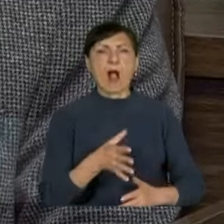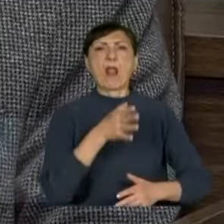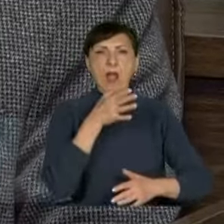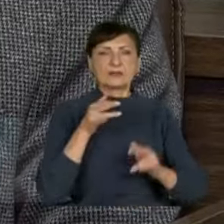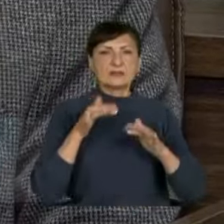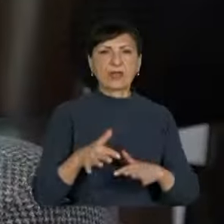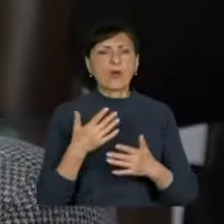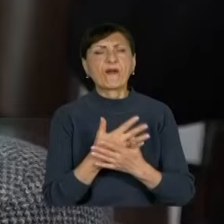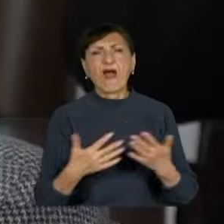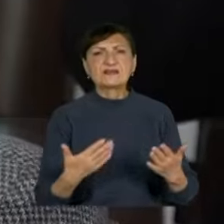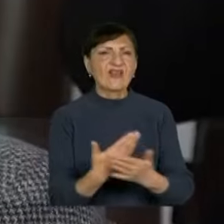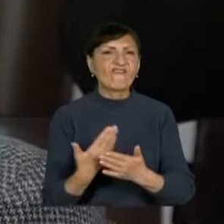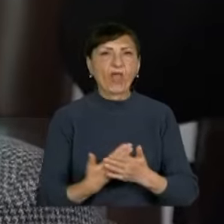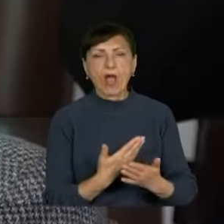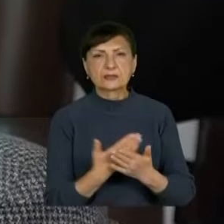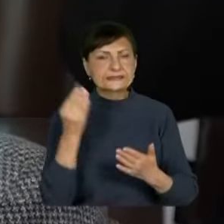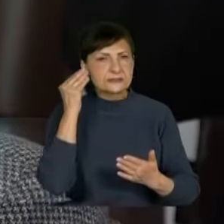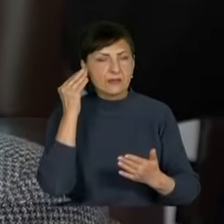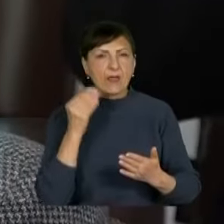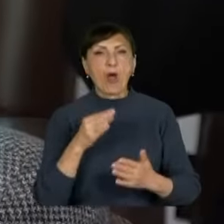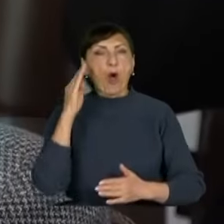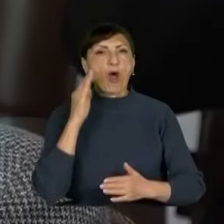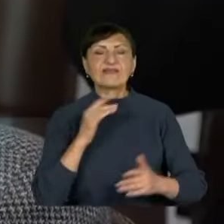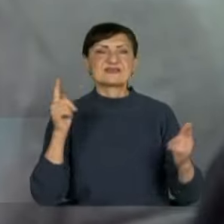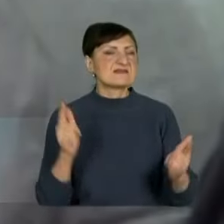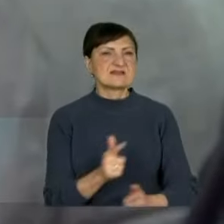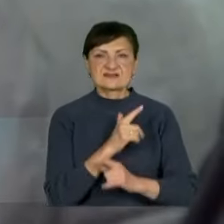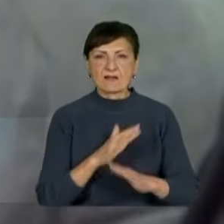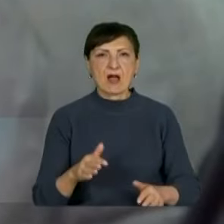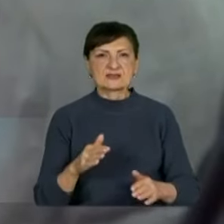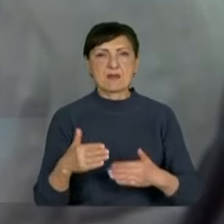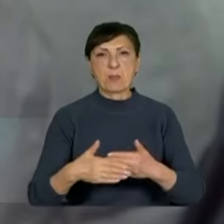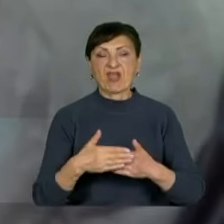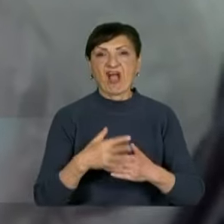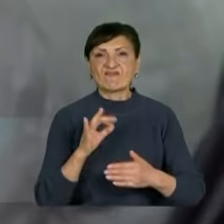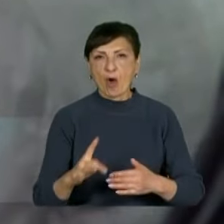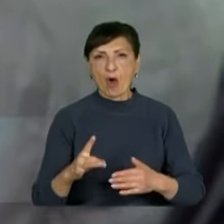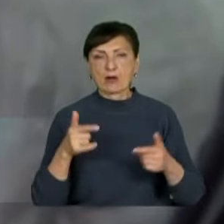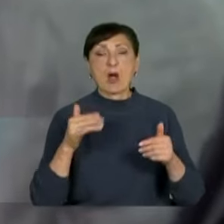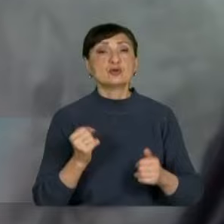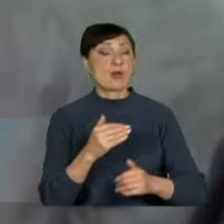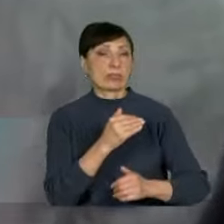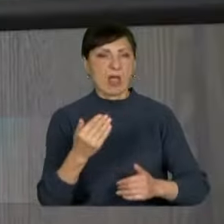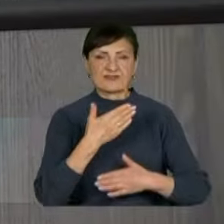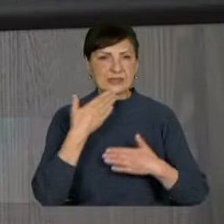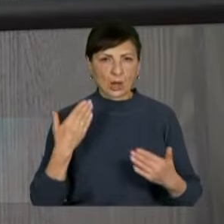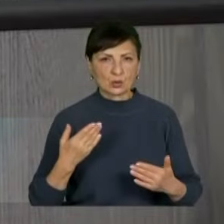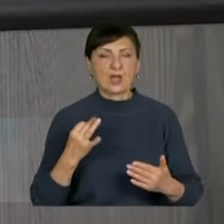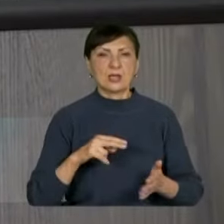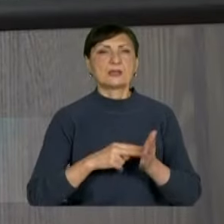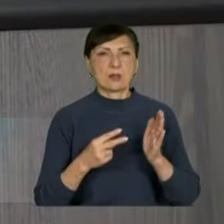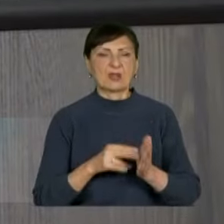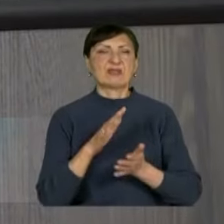делу выдвигались разные версии. Отец девочки не согласен с вынесенным приговором, который еще не вступил в законную силу и